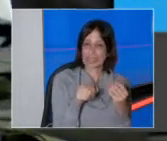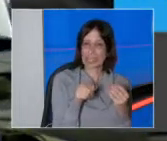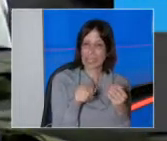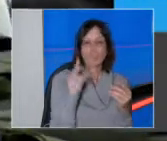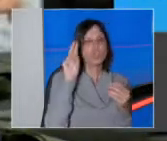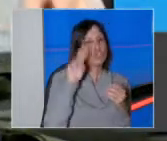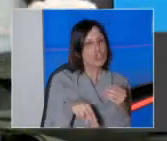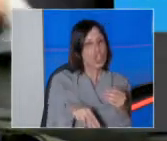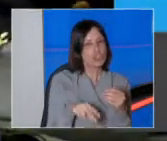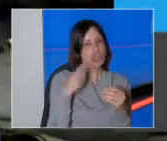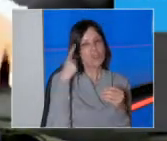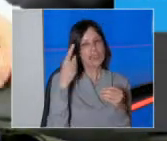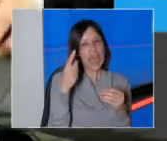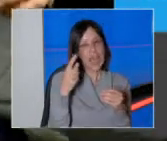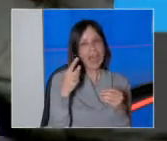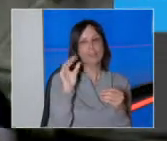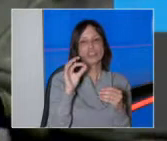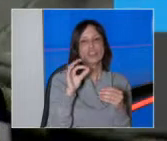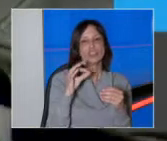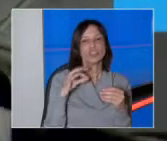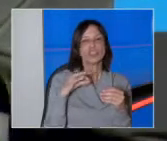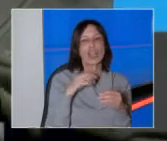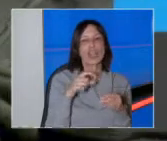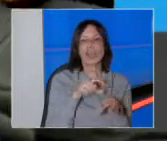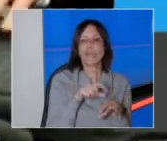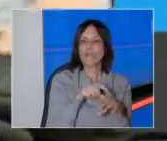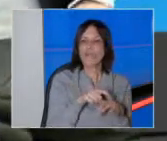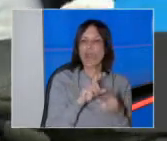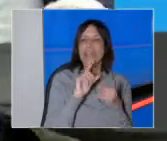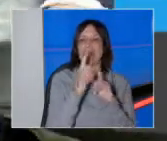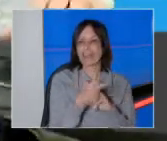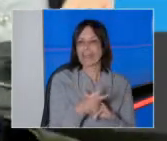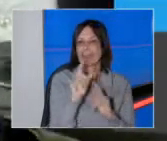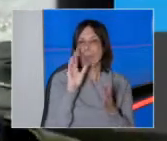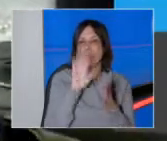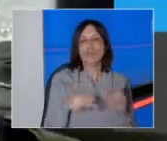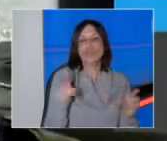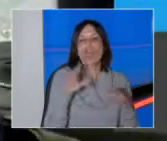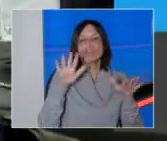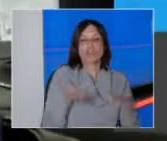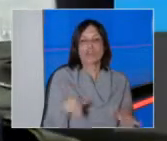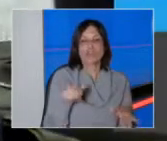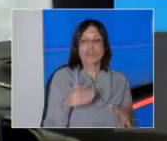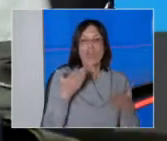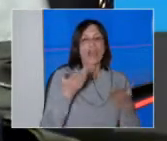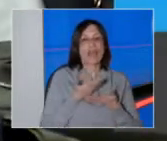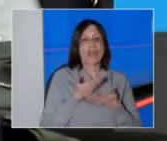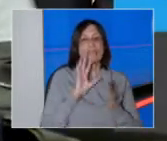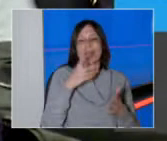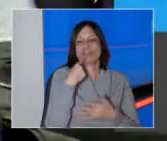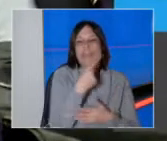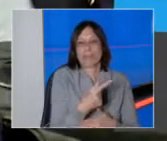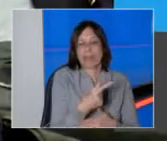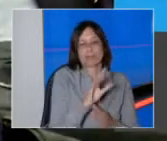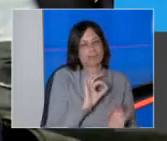אל מול הדבר הזה, יש חוות דעת רפואית אלטרנטיבית של אנשים בכירים לא פחות, ששרתו באותם תבדים. אנחנו לא יכולים לשבת פה ולקבל כזה רב וקדש את מה שנאמר